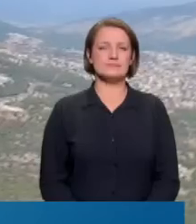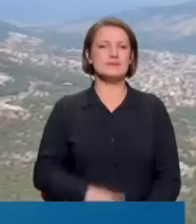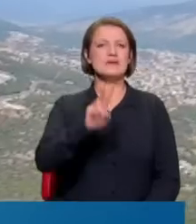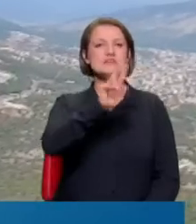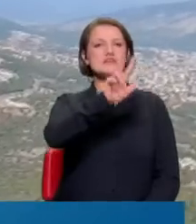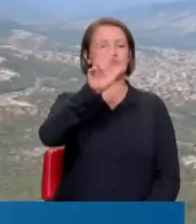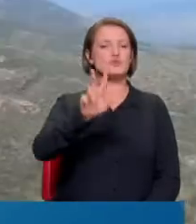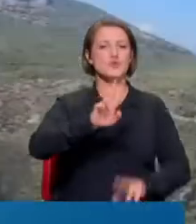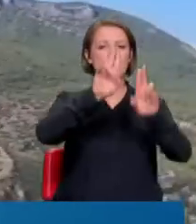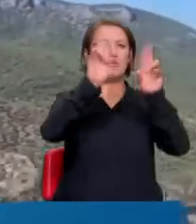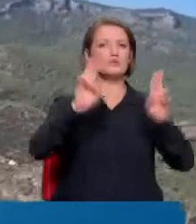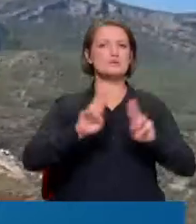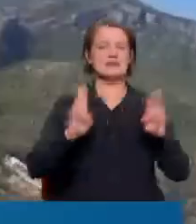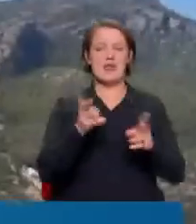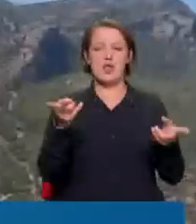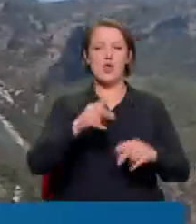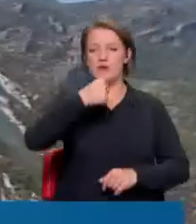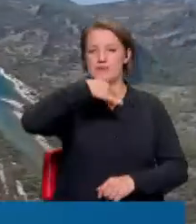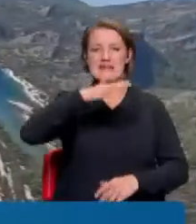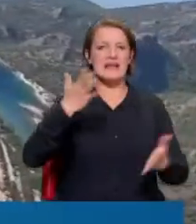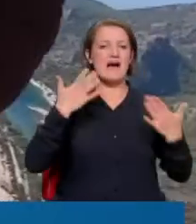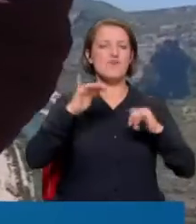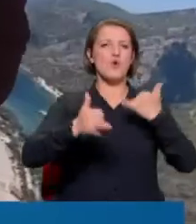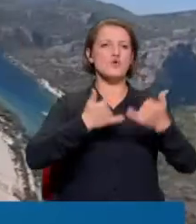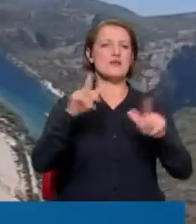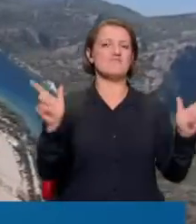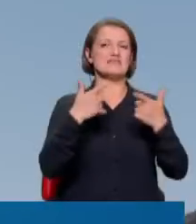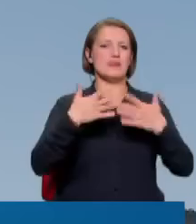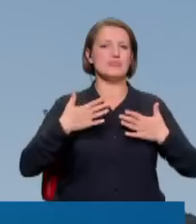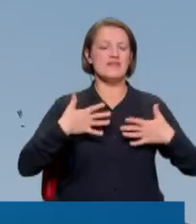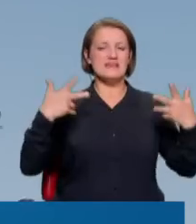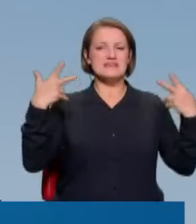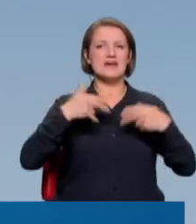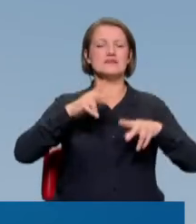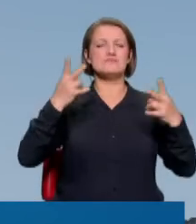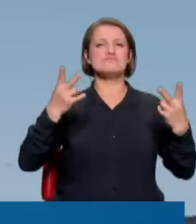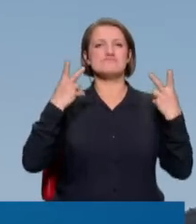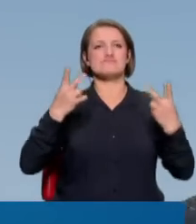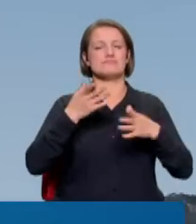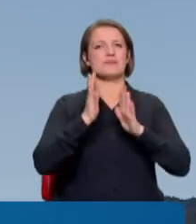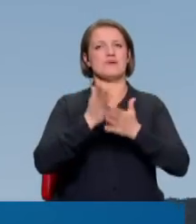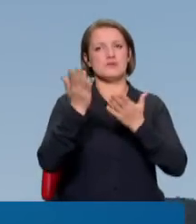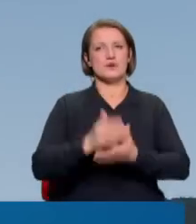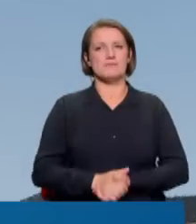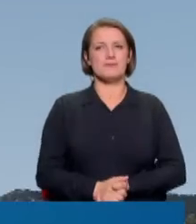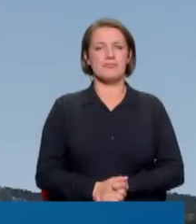23 uluslararası Ölüdeniz hava oyunları Festivali nefes kesen gösterilerle devam